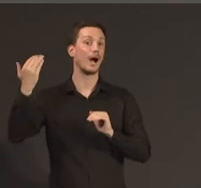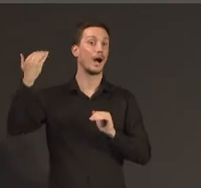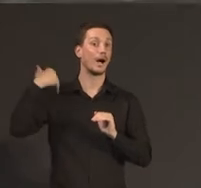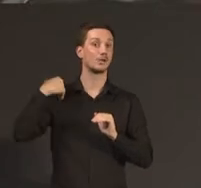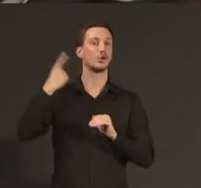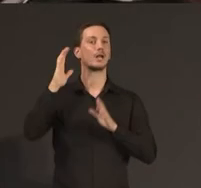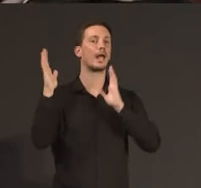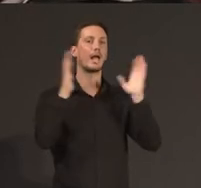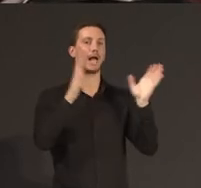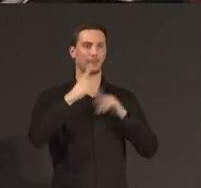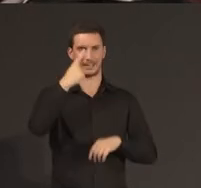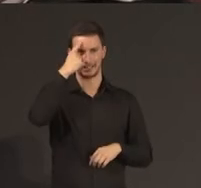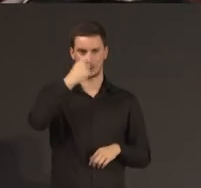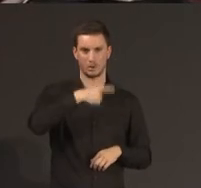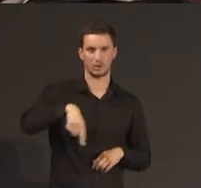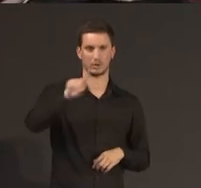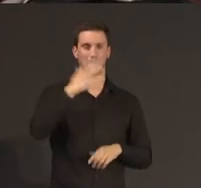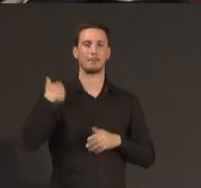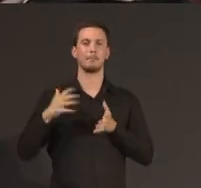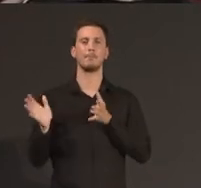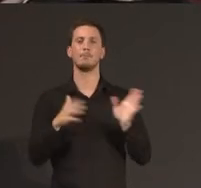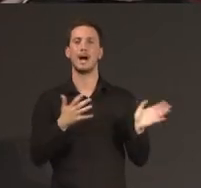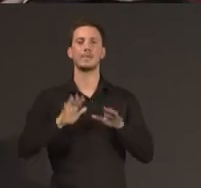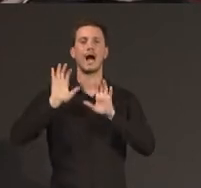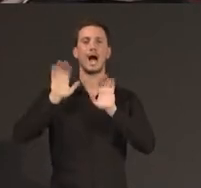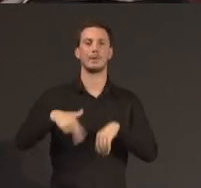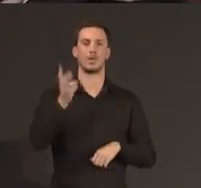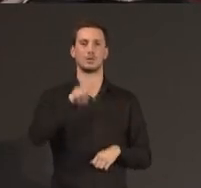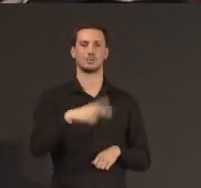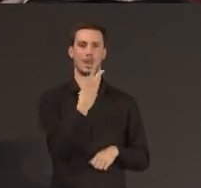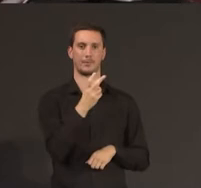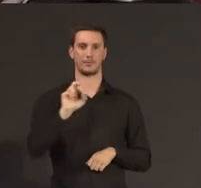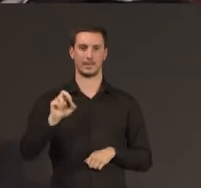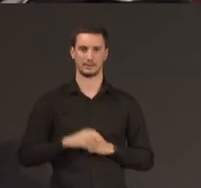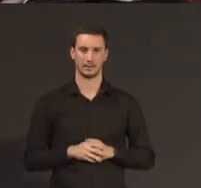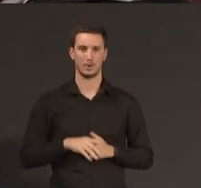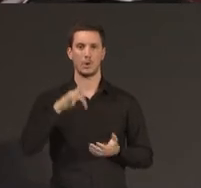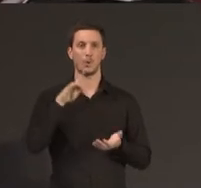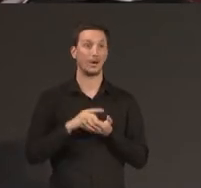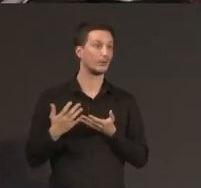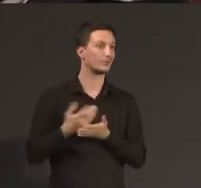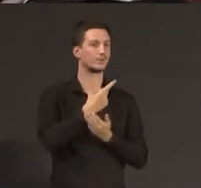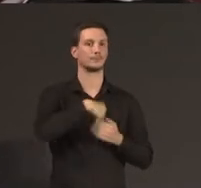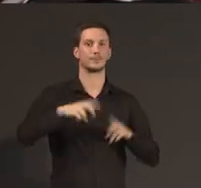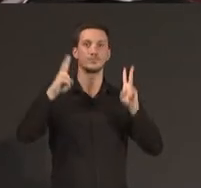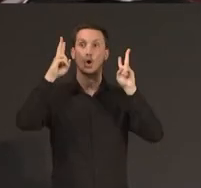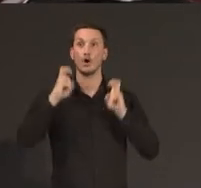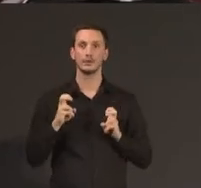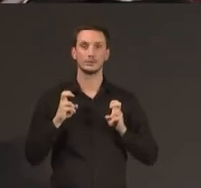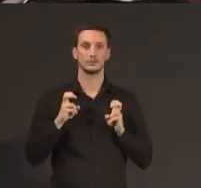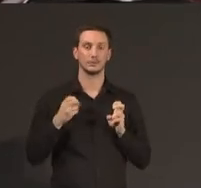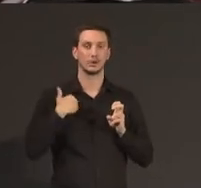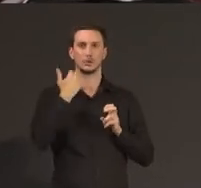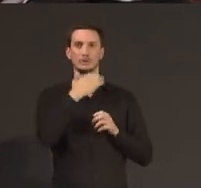havia en un altre moment que també recordareu, que era març-abril de 2020, quan ens vam confinar i no sabíem que hi haurien